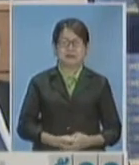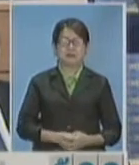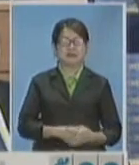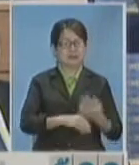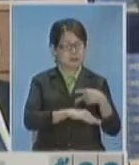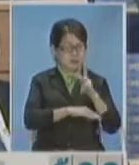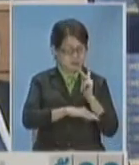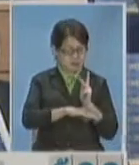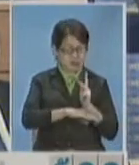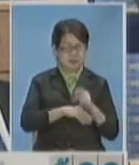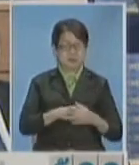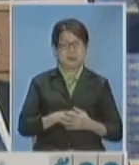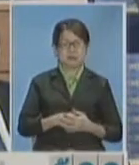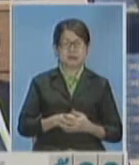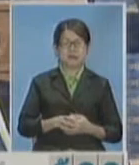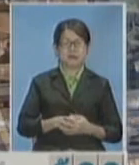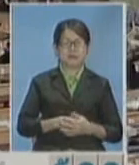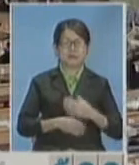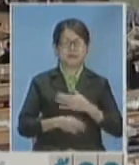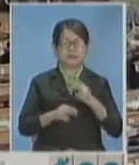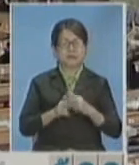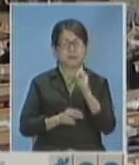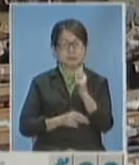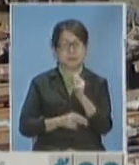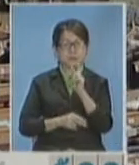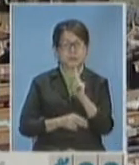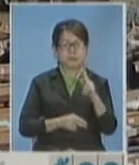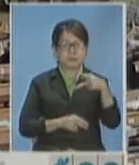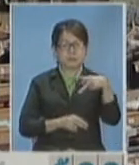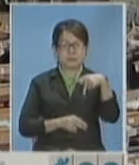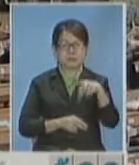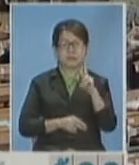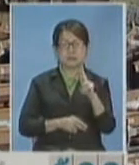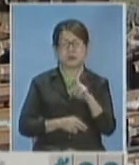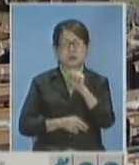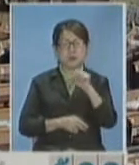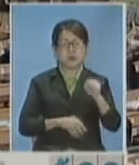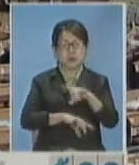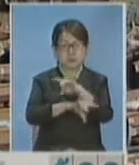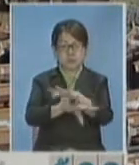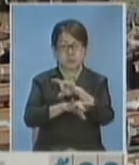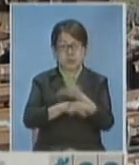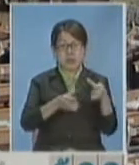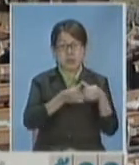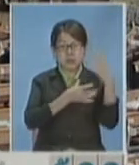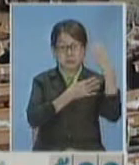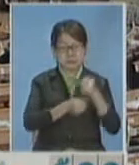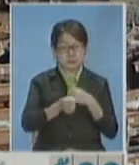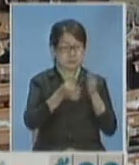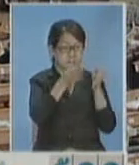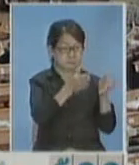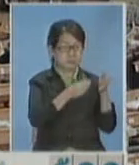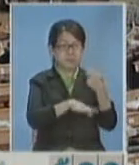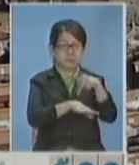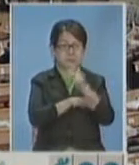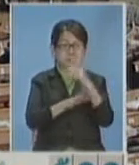กราบเรียนท่านประธานสภาผู้แทนราษฎรผมอัตพรพลบุตรสมาชิกสภาผู้แทนราษฎรจังหวัดเพชรบุรีประชาธิปัตย์ผมประท้วงท่านประธานตาม